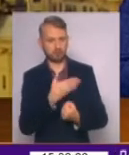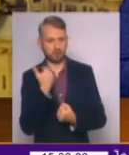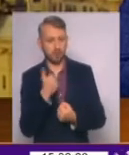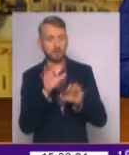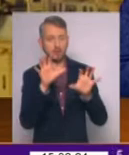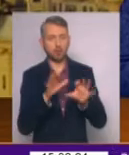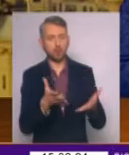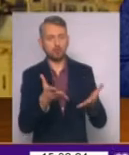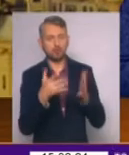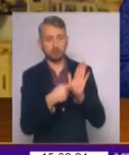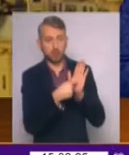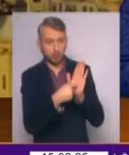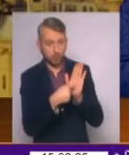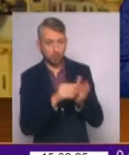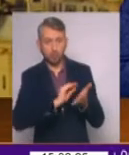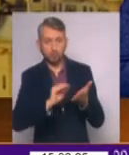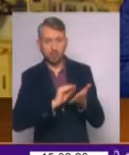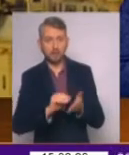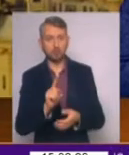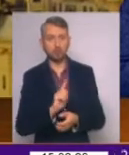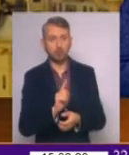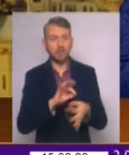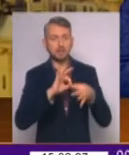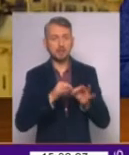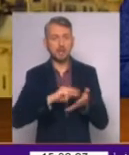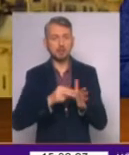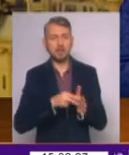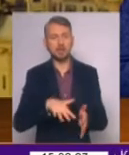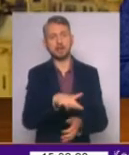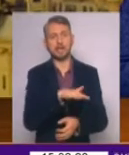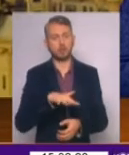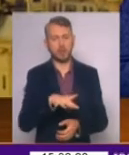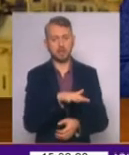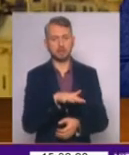чітко прописано, що детальні плани територій